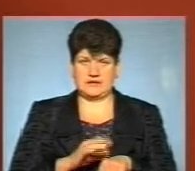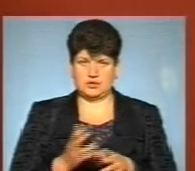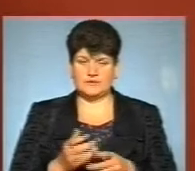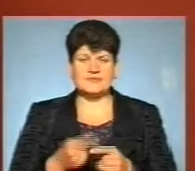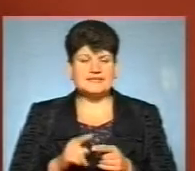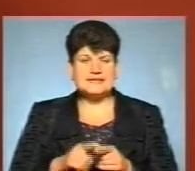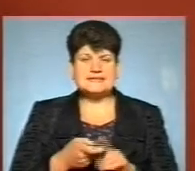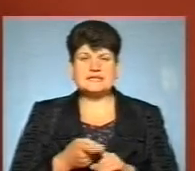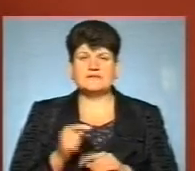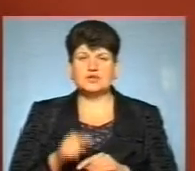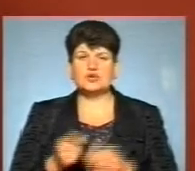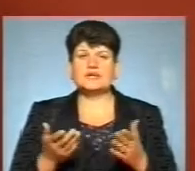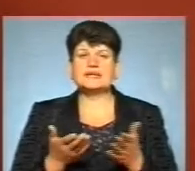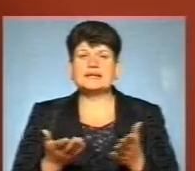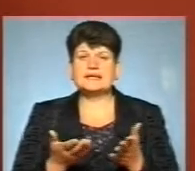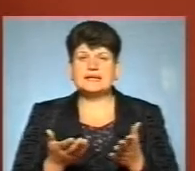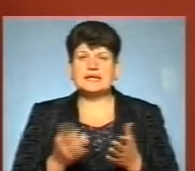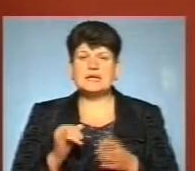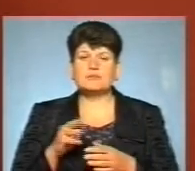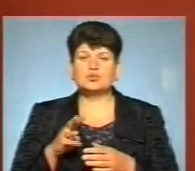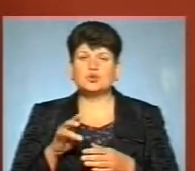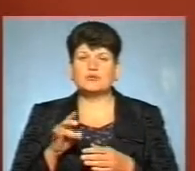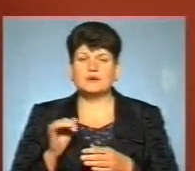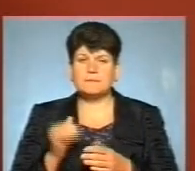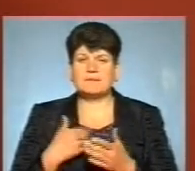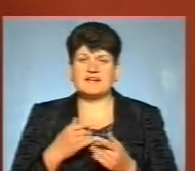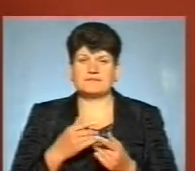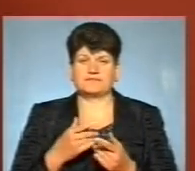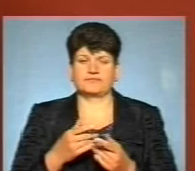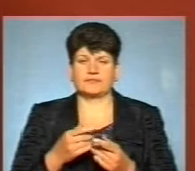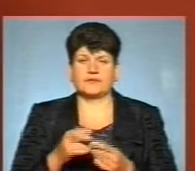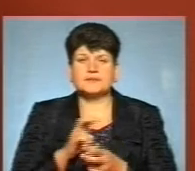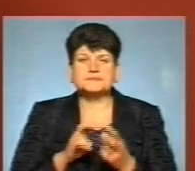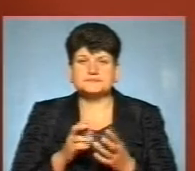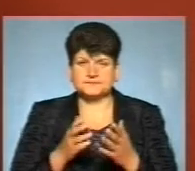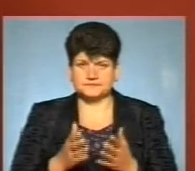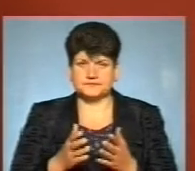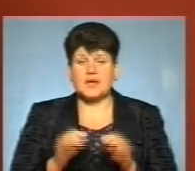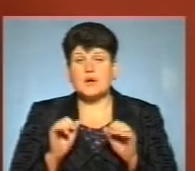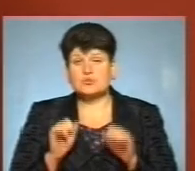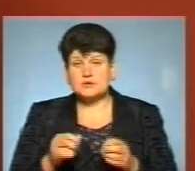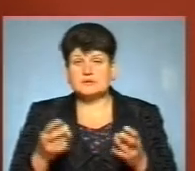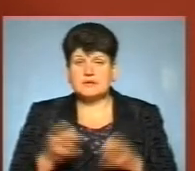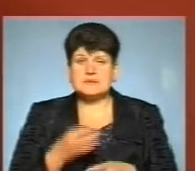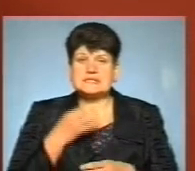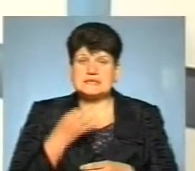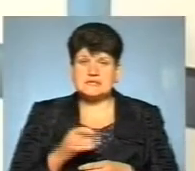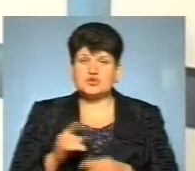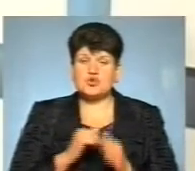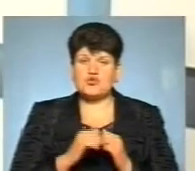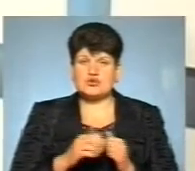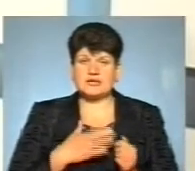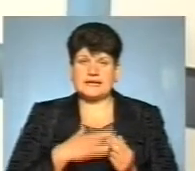від того, який клас імуноглобулінів ми визначаємо. Можливо, варто сказати, що кожна